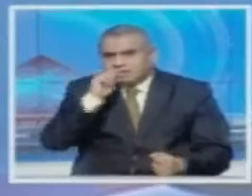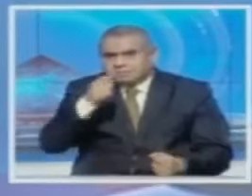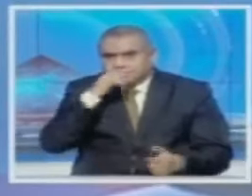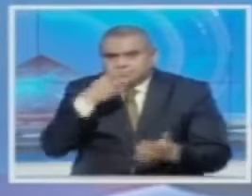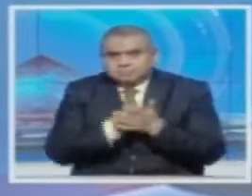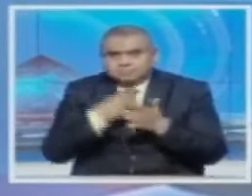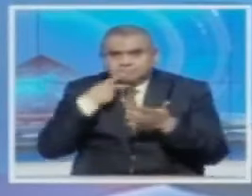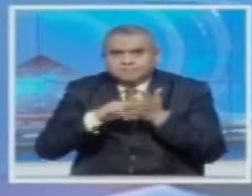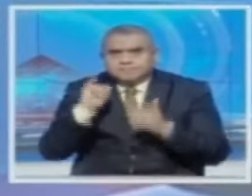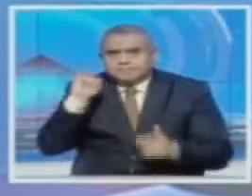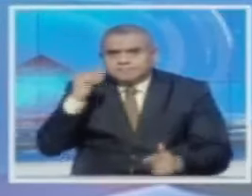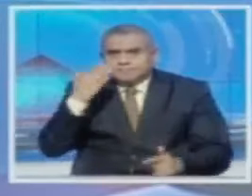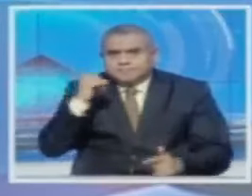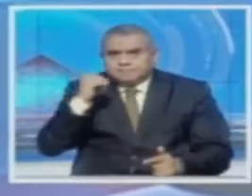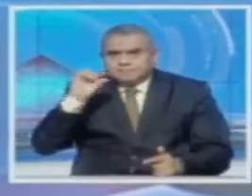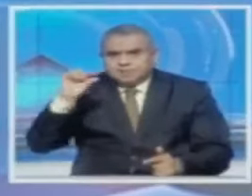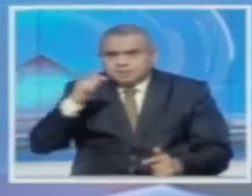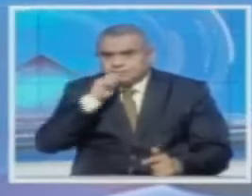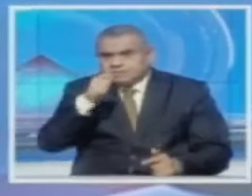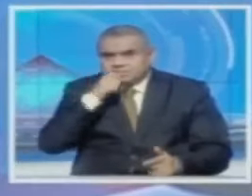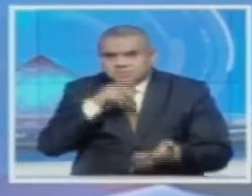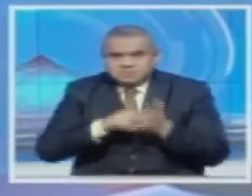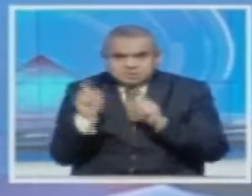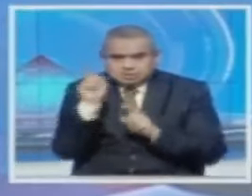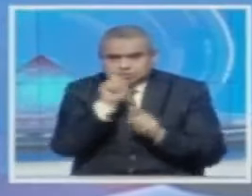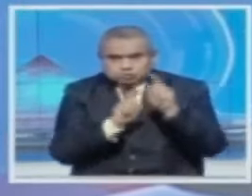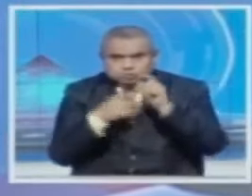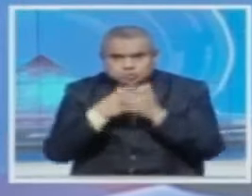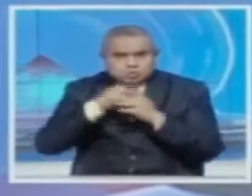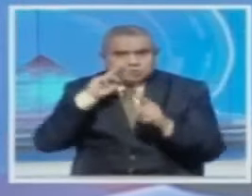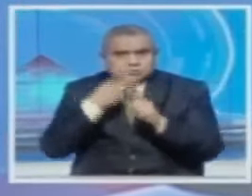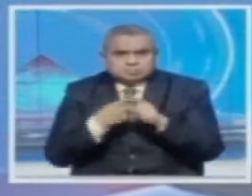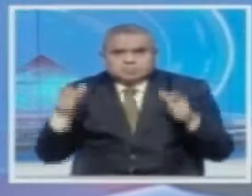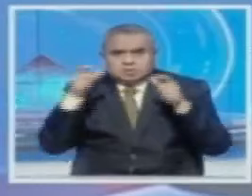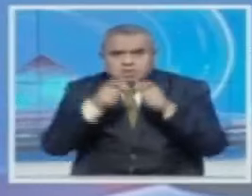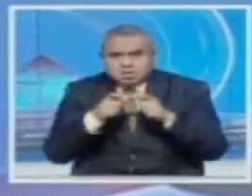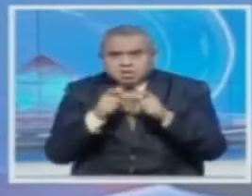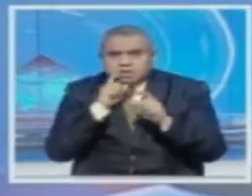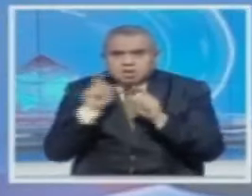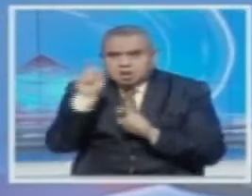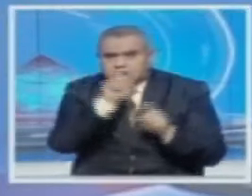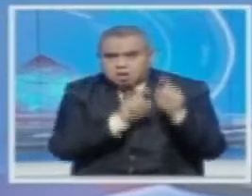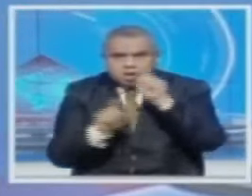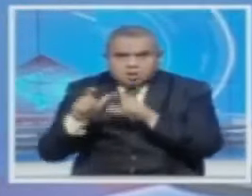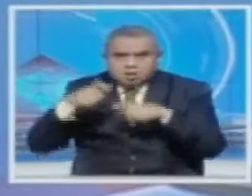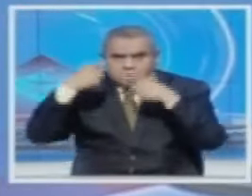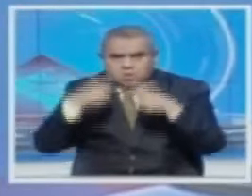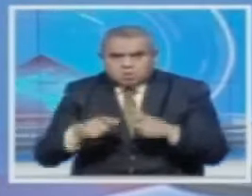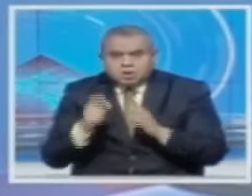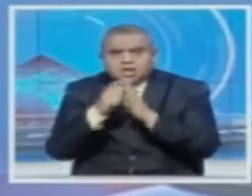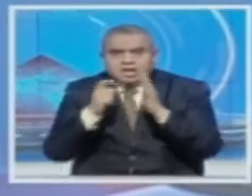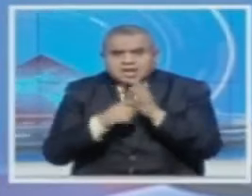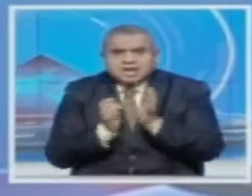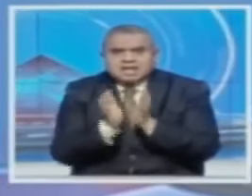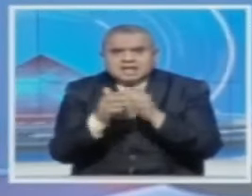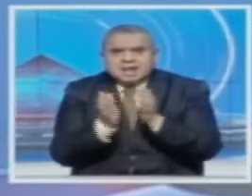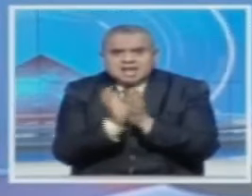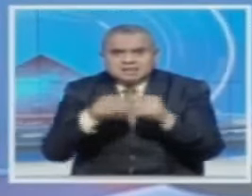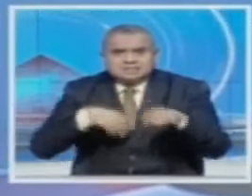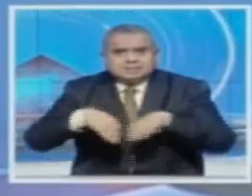إذن معك في أهم المقترحات التي شهدتها جلسة الحوار الوطني متعلقة بقانون الأحزاب السياسية.